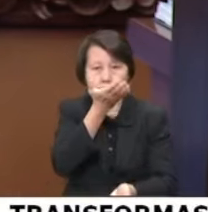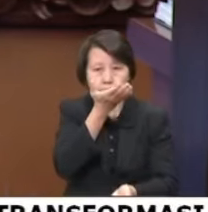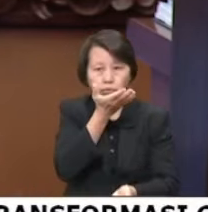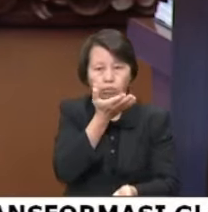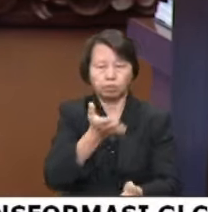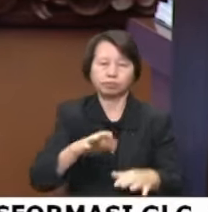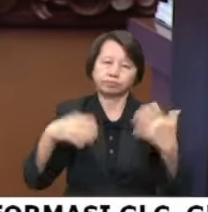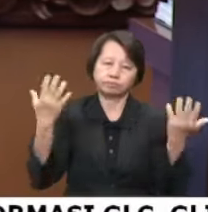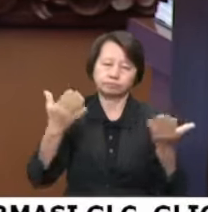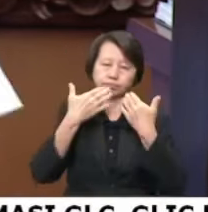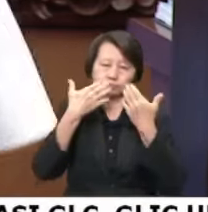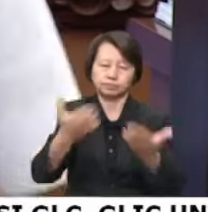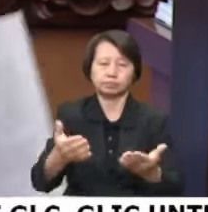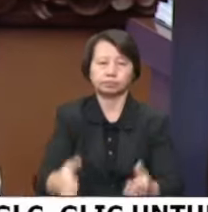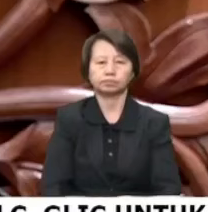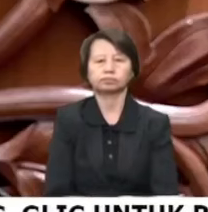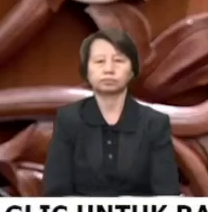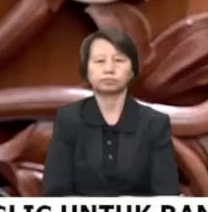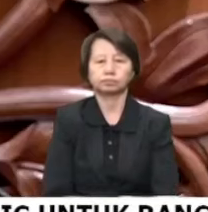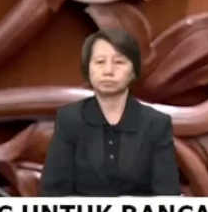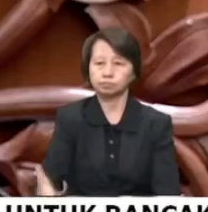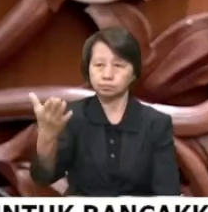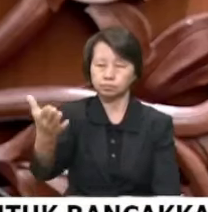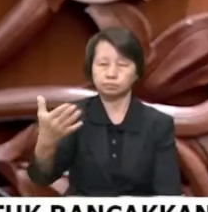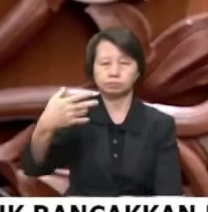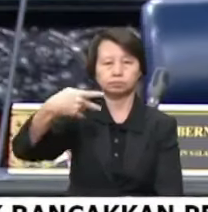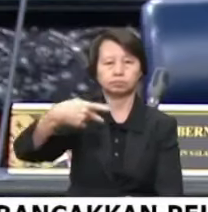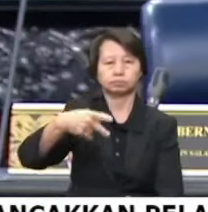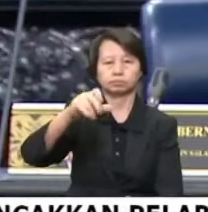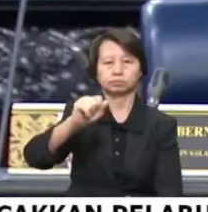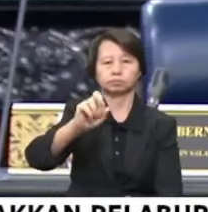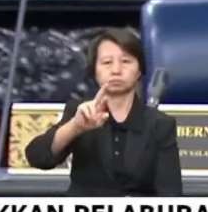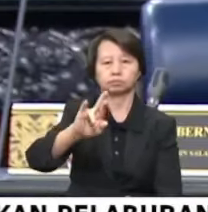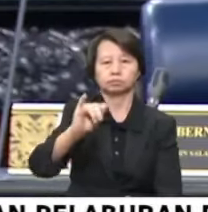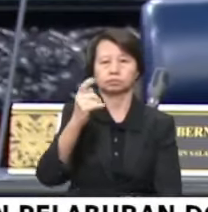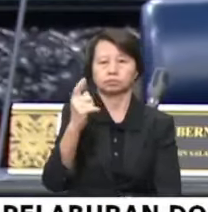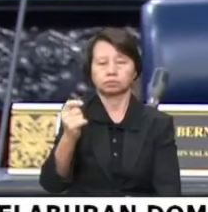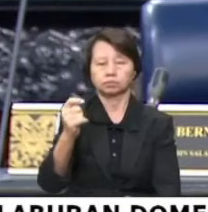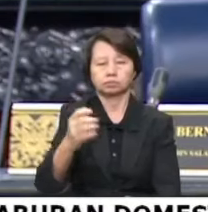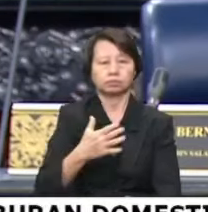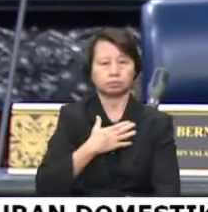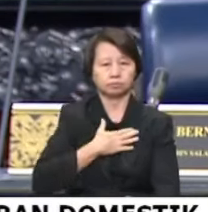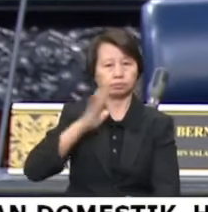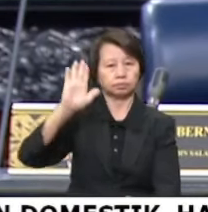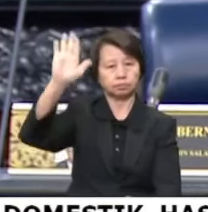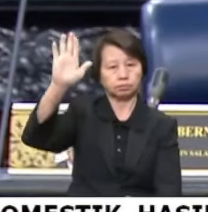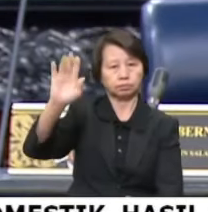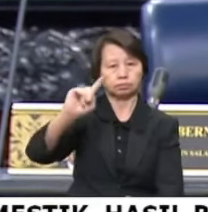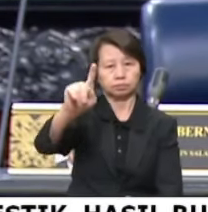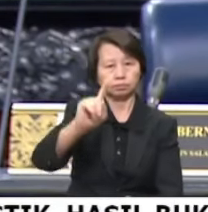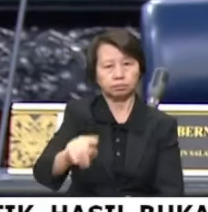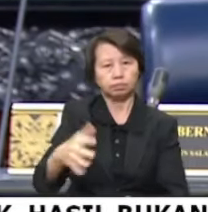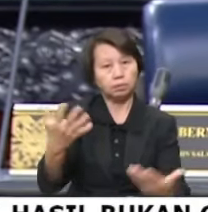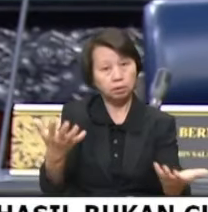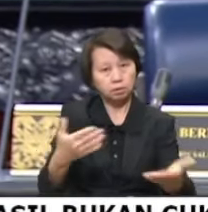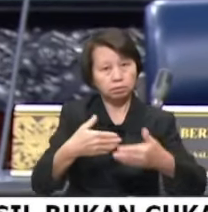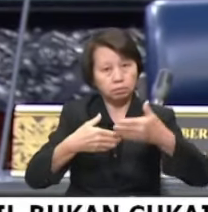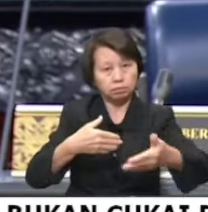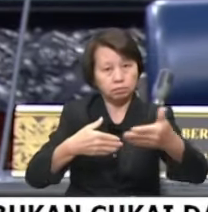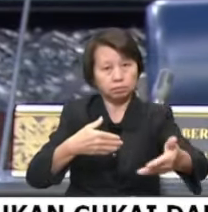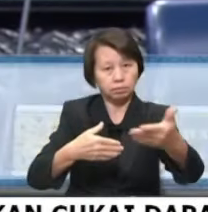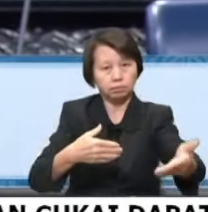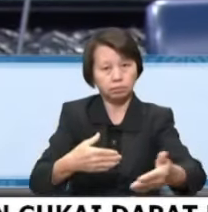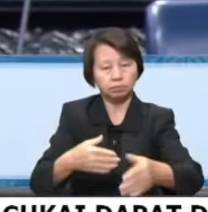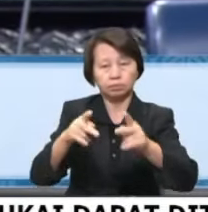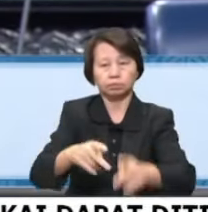pembaziran. Sekian, terima kasih. Harit. Terima kasih. Soalan tambahan saya, apakah langkah-langkah yang dilaksanakan oleh